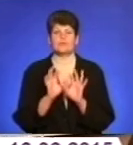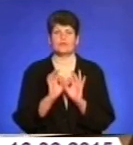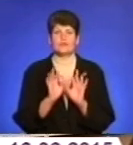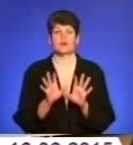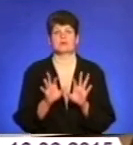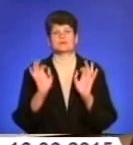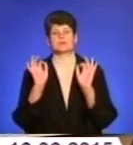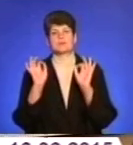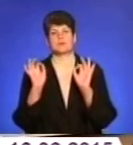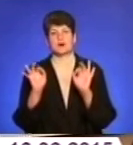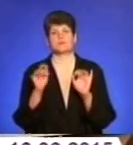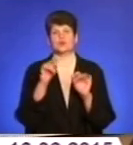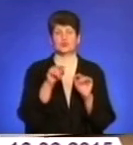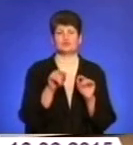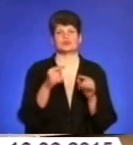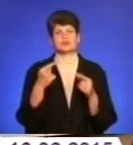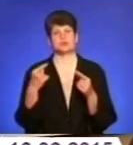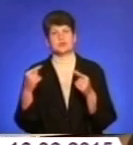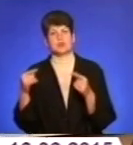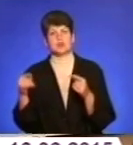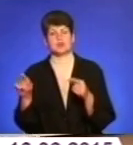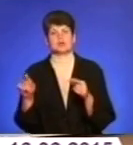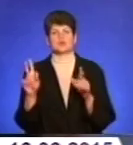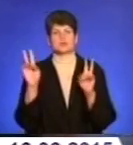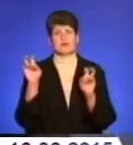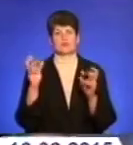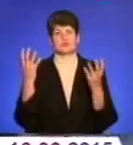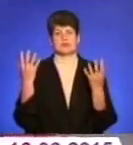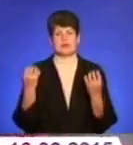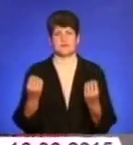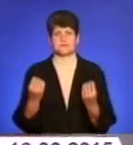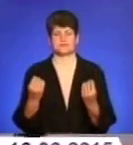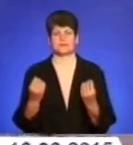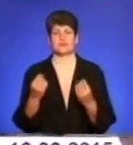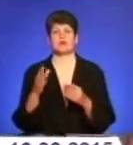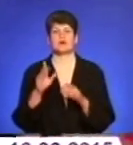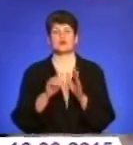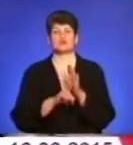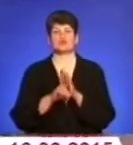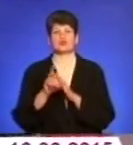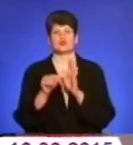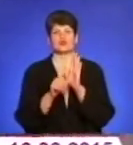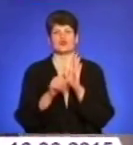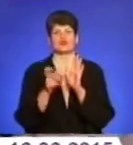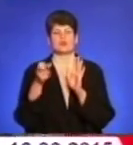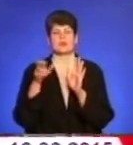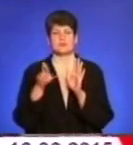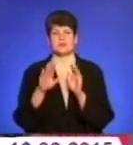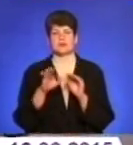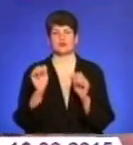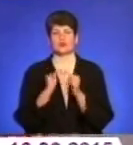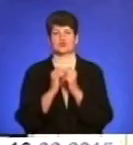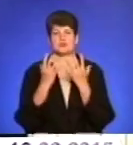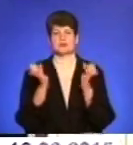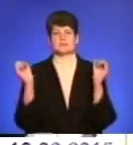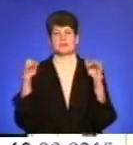катехетичні правди ту чи іншу мету, тему дня. Веселі канікули з Богом розпочнуть 6 липня. Щодня діти